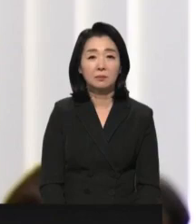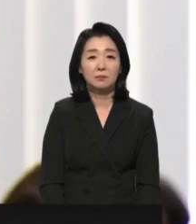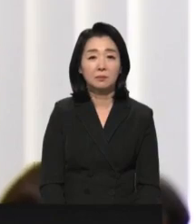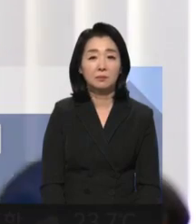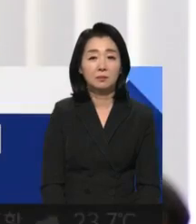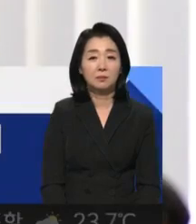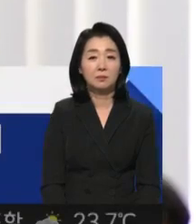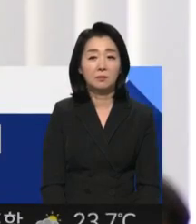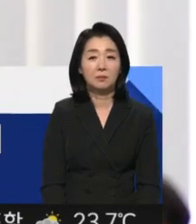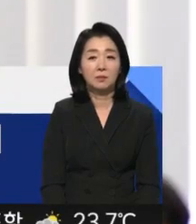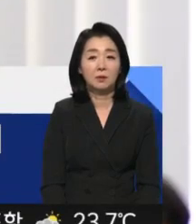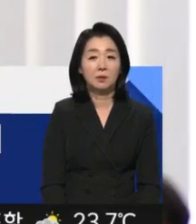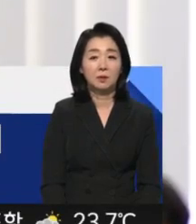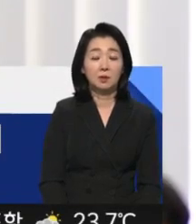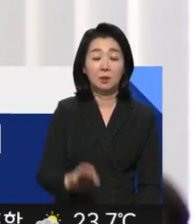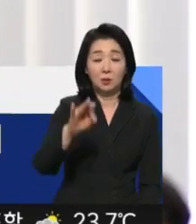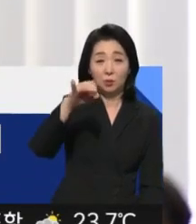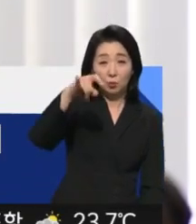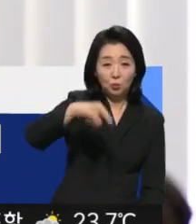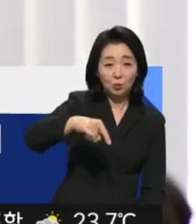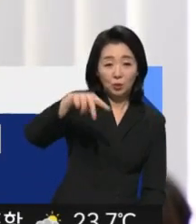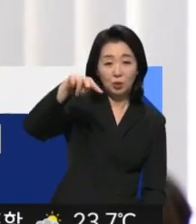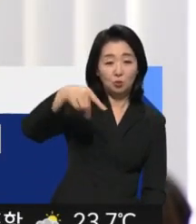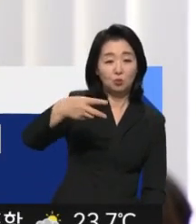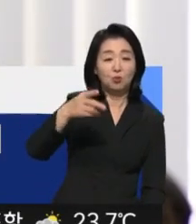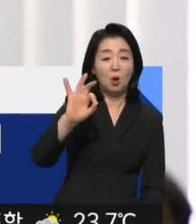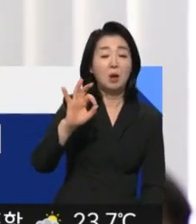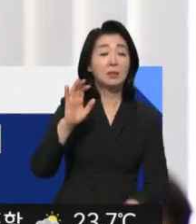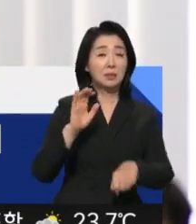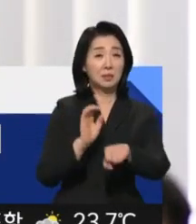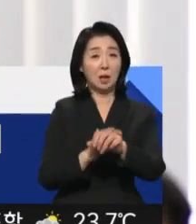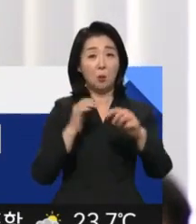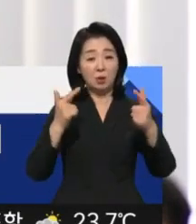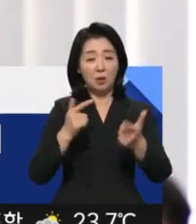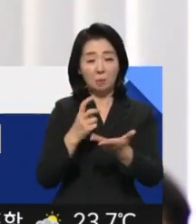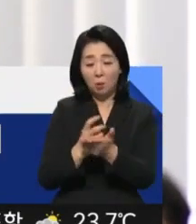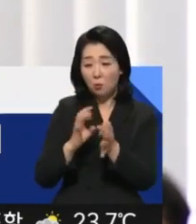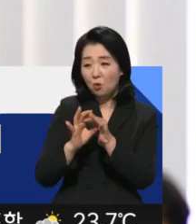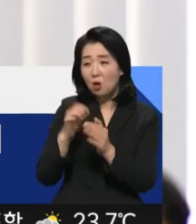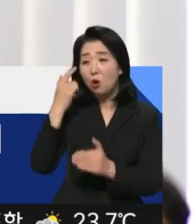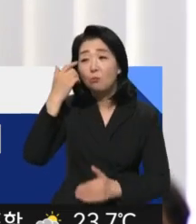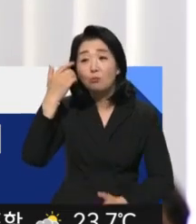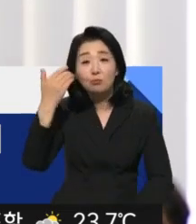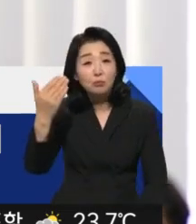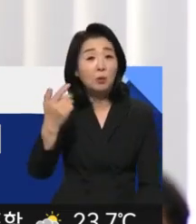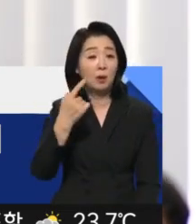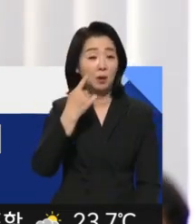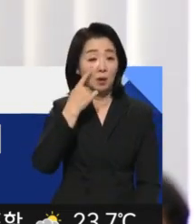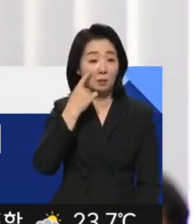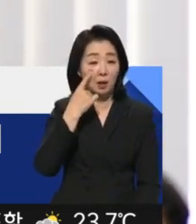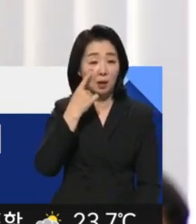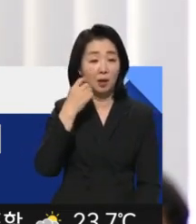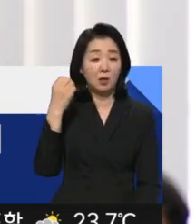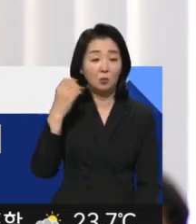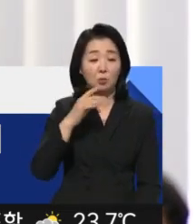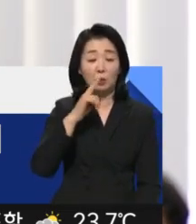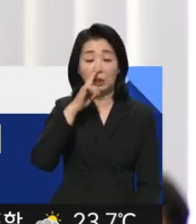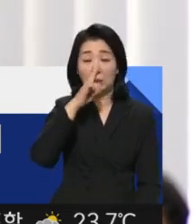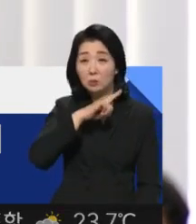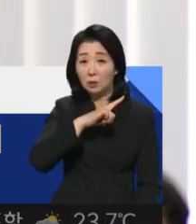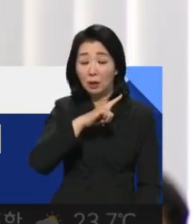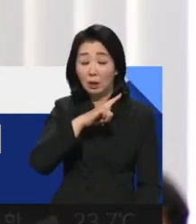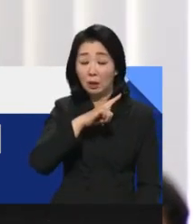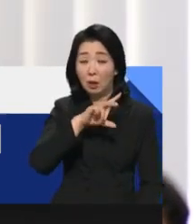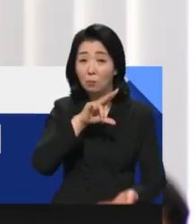이수영은 잘못된 것이 아니다. 법조계에 문의를 해보니 최악의 사태를 대비한 계획은 문제가 될 것이 없다고